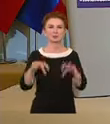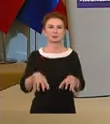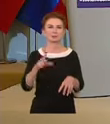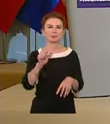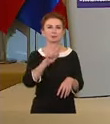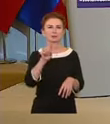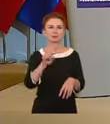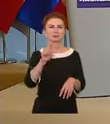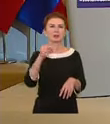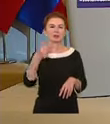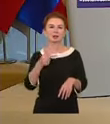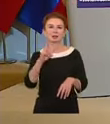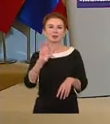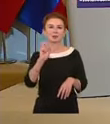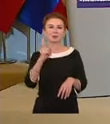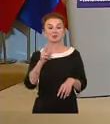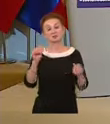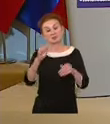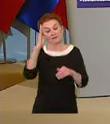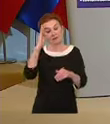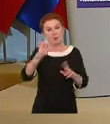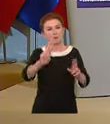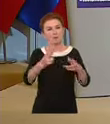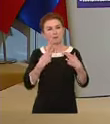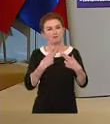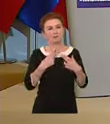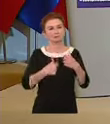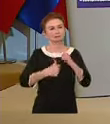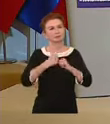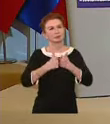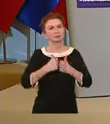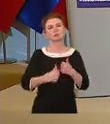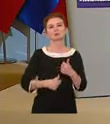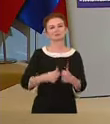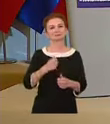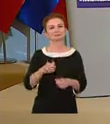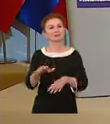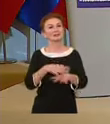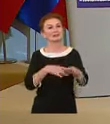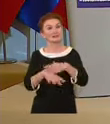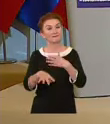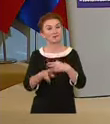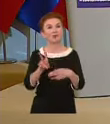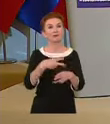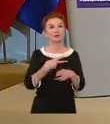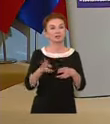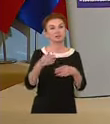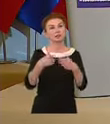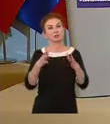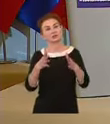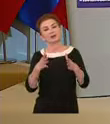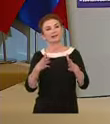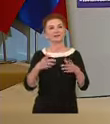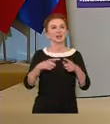do sportu zawodowego, na przykład do rozgrywek ekstraklasy? Kiedy można się spodziewać otwarcia sportu rekreacyjnego, na przykład